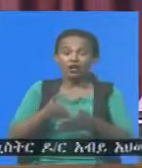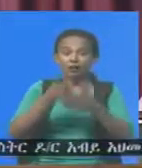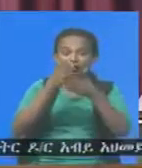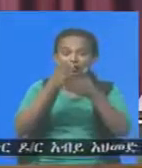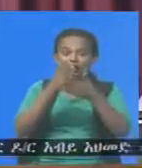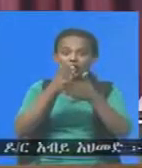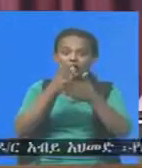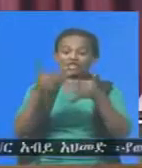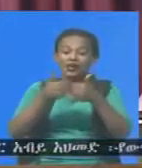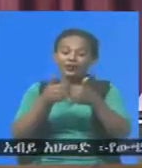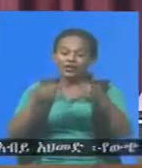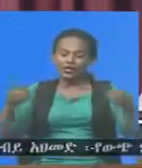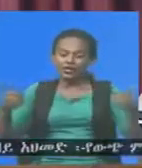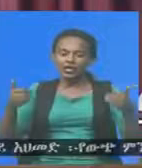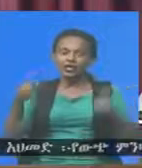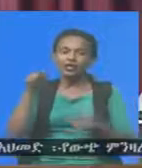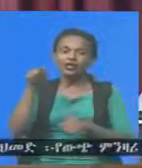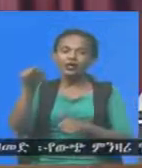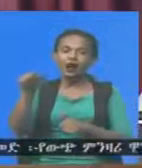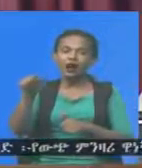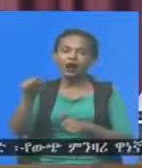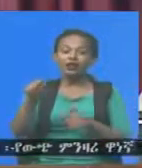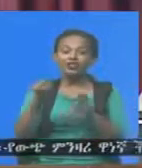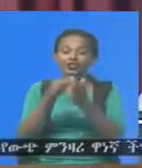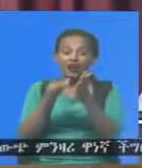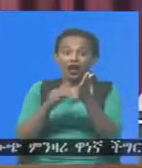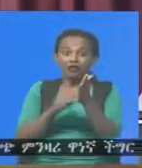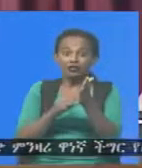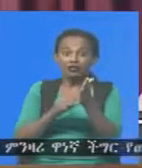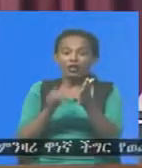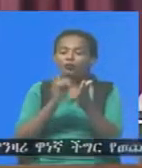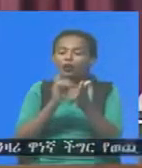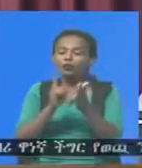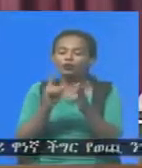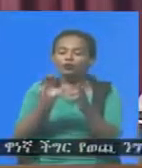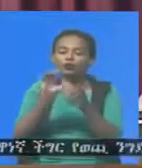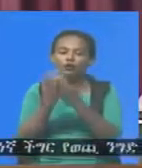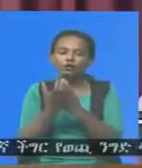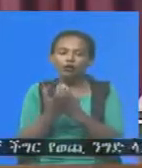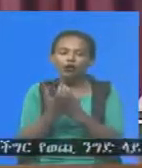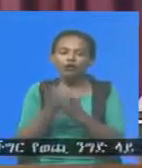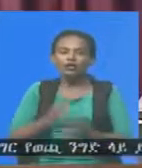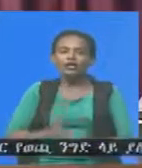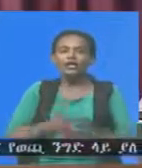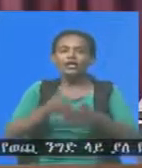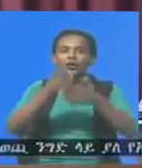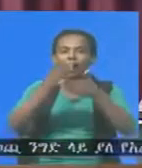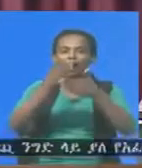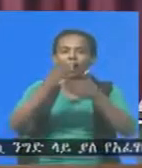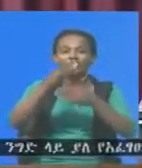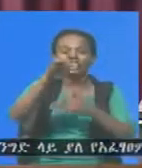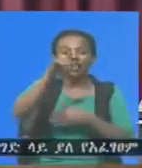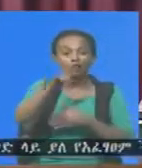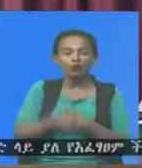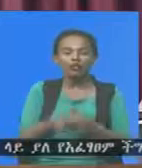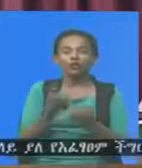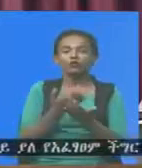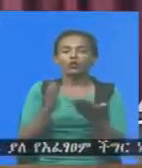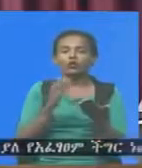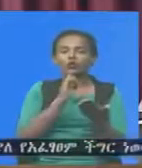ሚለየን ነገር ያ ካፒታሊስታዊ ስርዓት በምን አግባብ ሊገነባ ይገባል የሚለው ጉዳይ